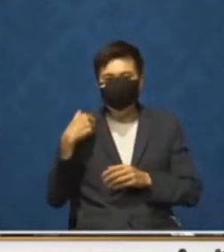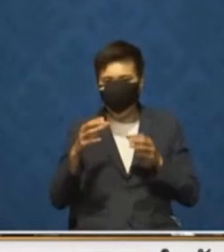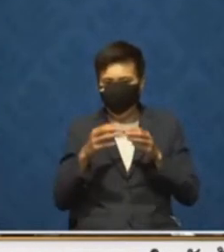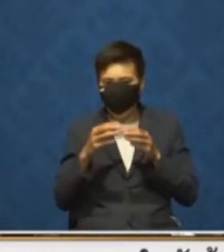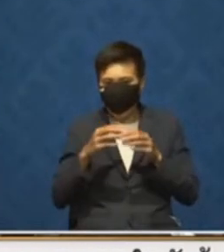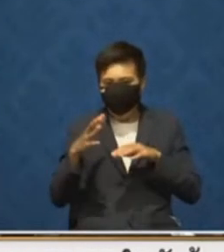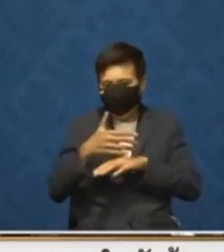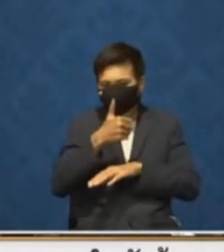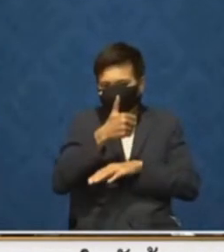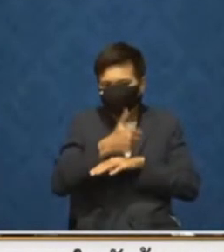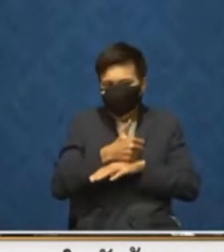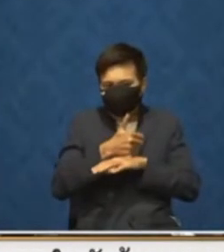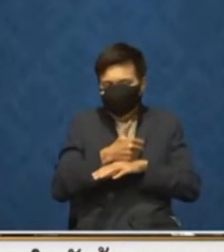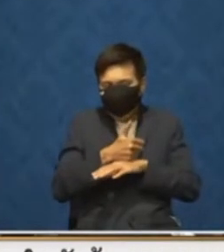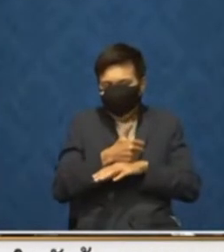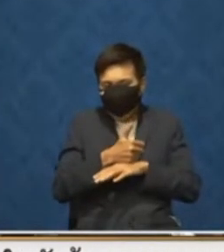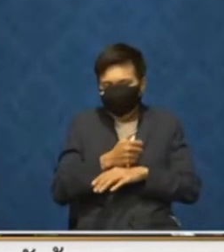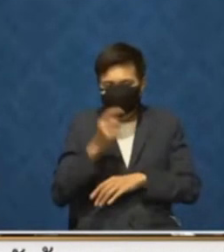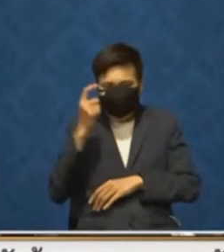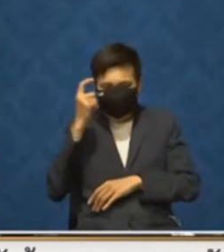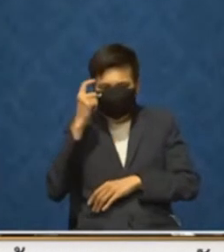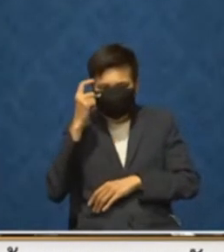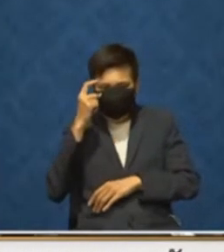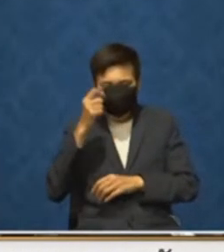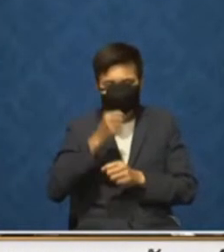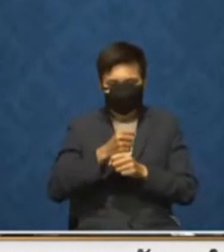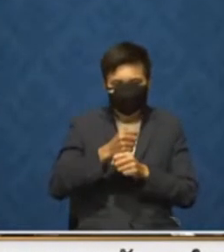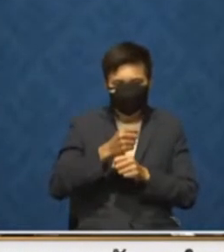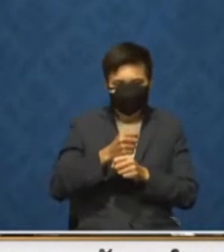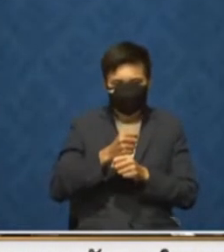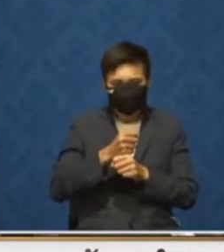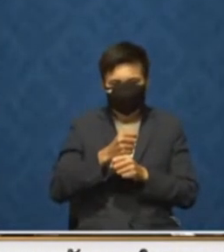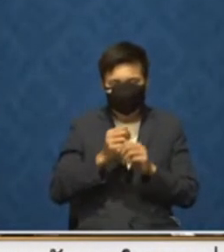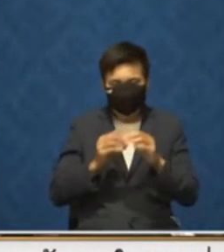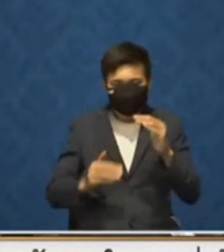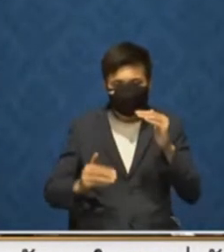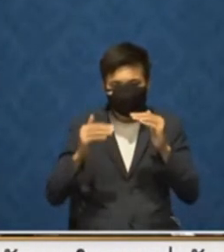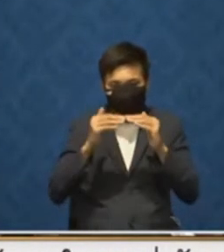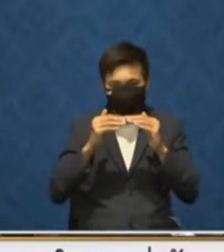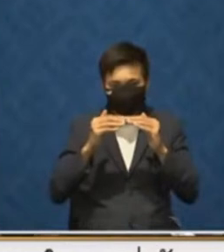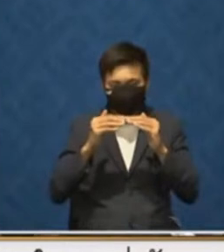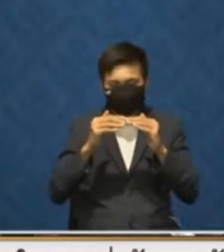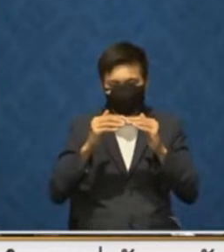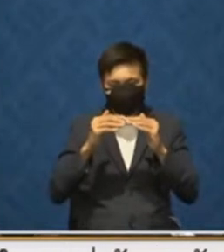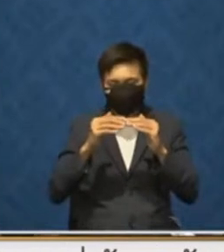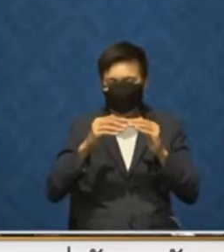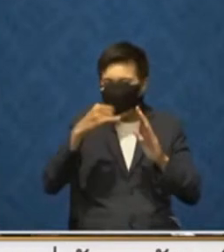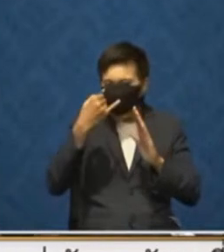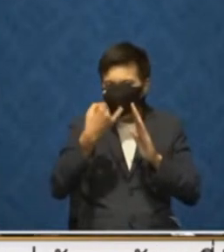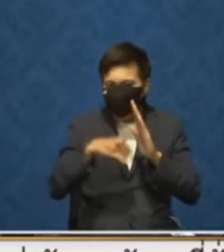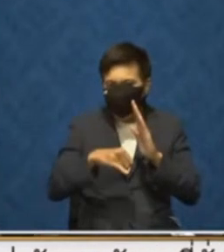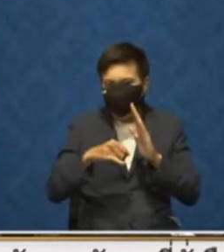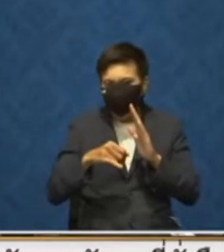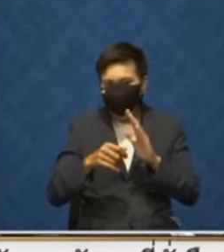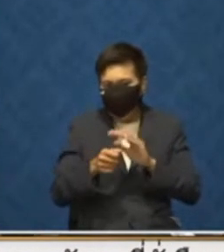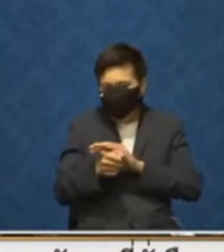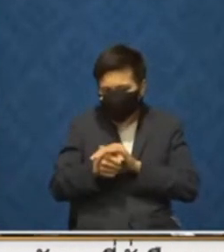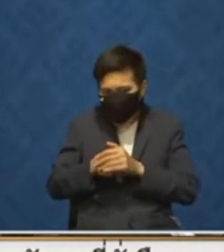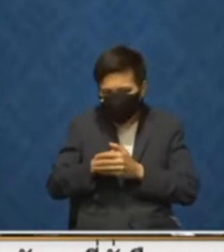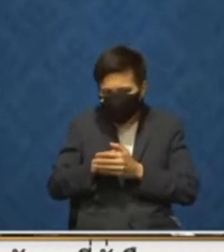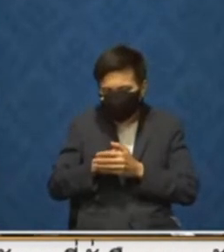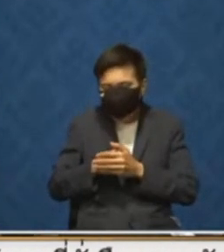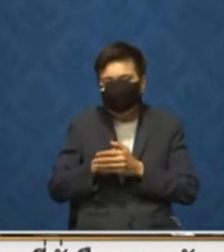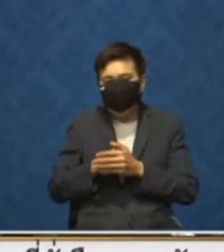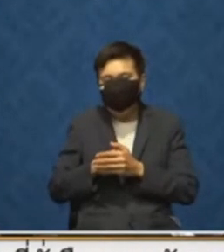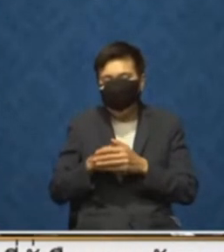ที่เกี่ยวกับการที่ท่านไม่ทำให้เกิดสิทธิที่ถูกต้องรับผิดบังตกปิดแล้วก็